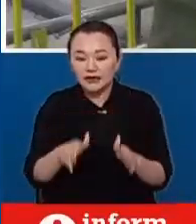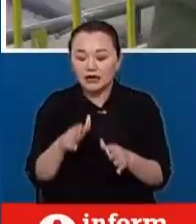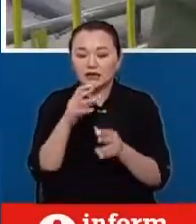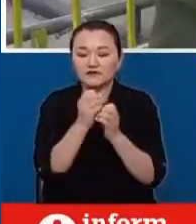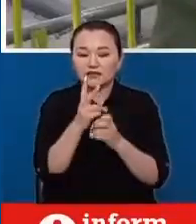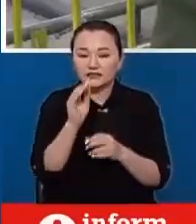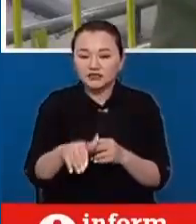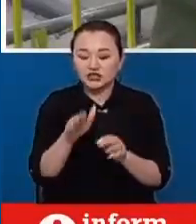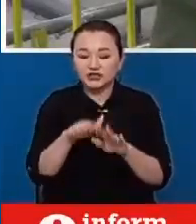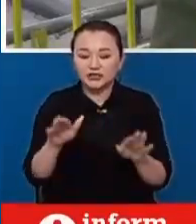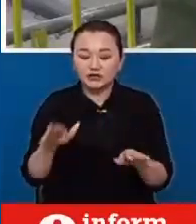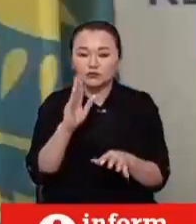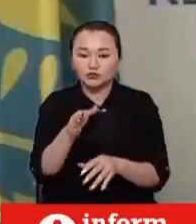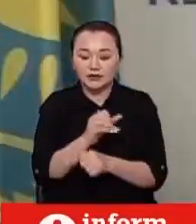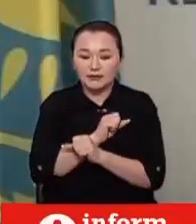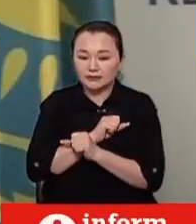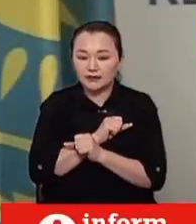тысяч акмолинских школьников.